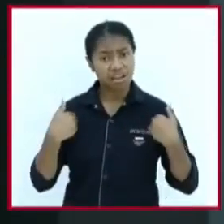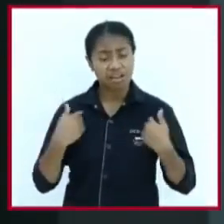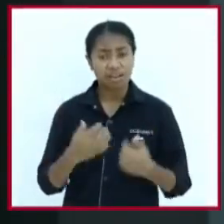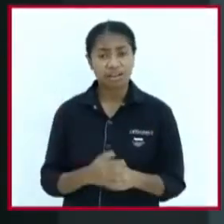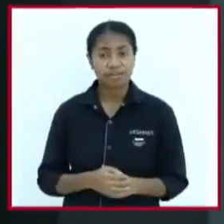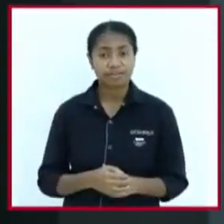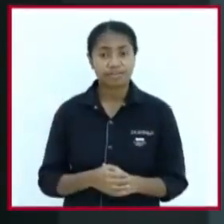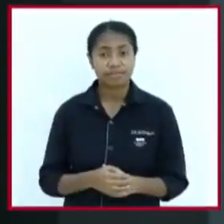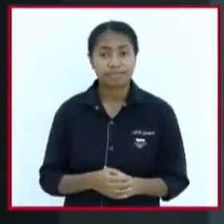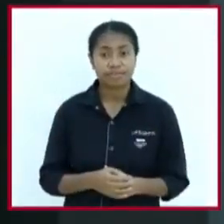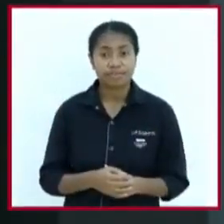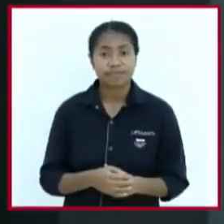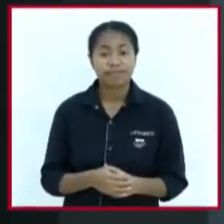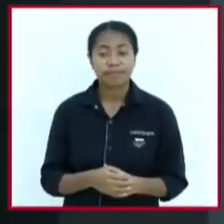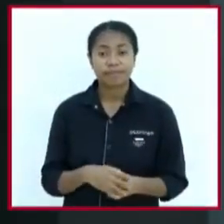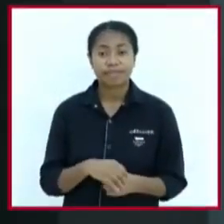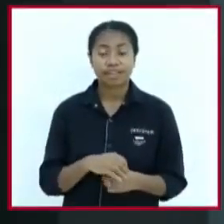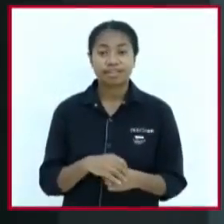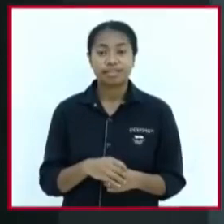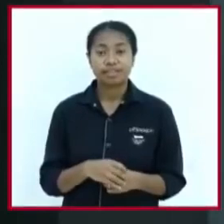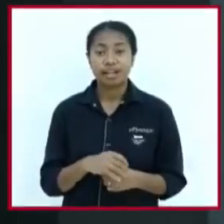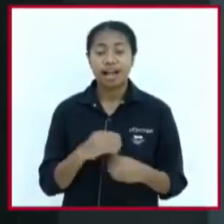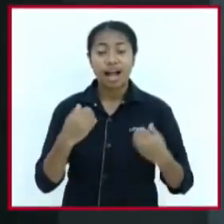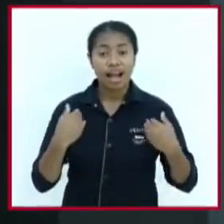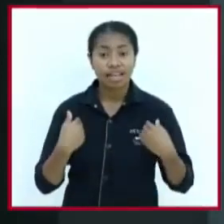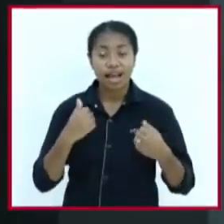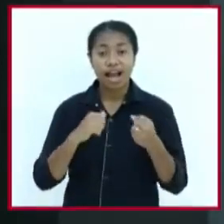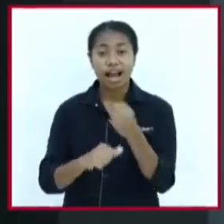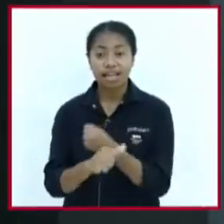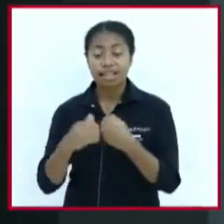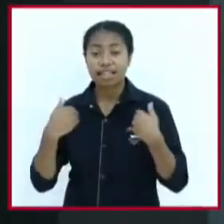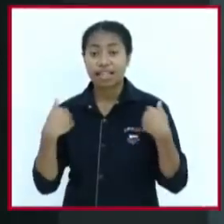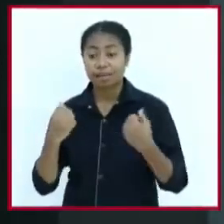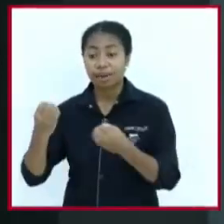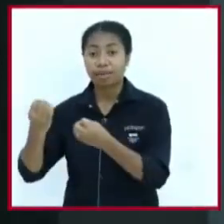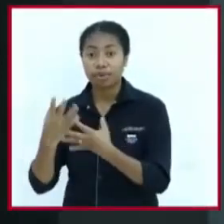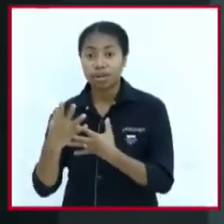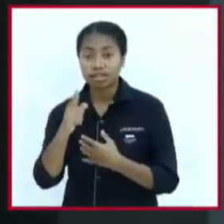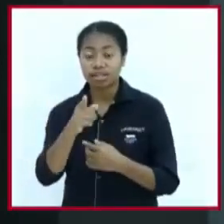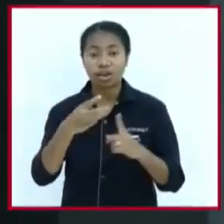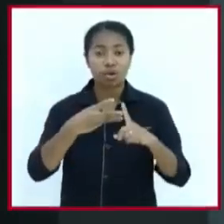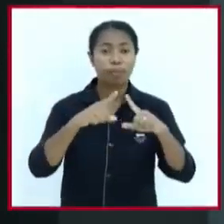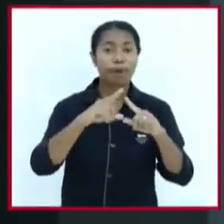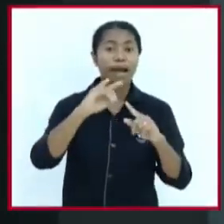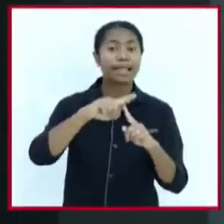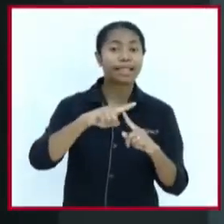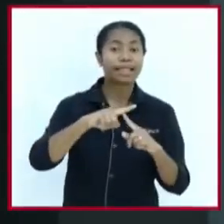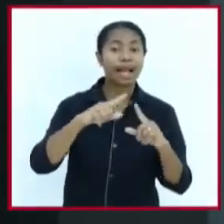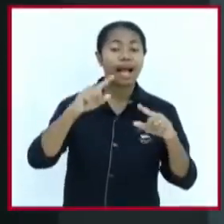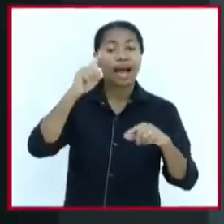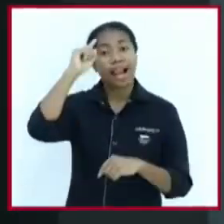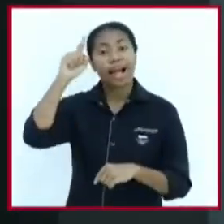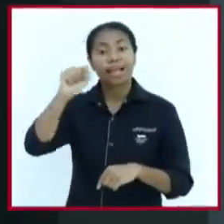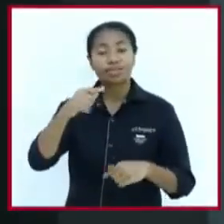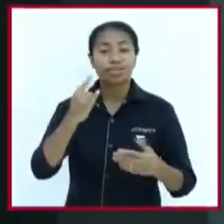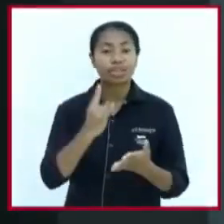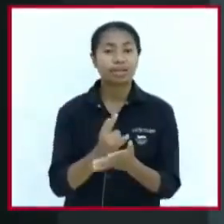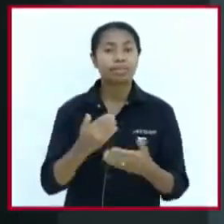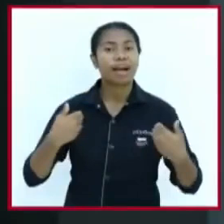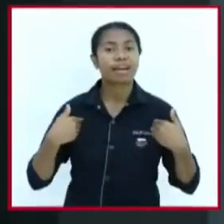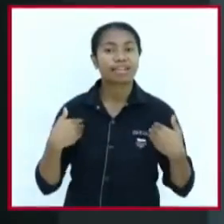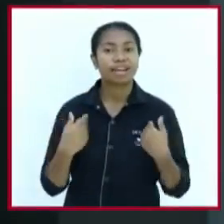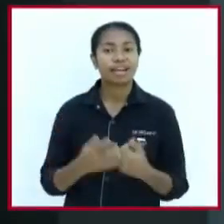tidak di singgung tapi ada juga ayat-ayat yang mengindikasikan baik Allah masih ada maka surat ini